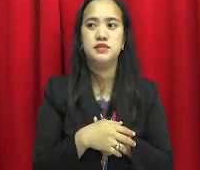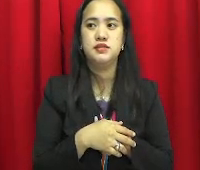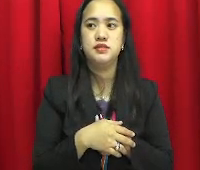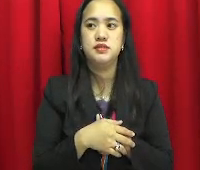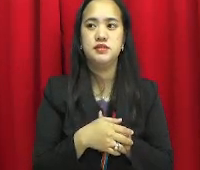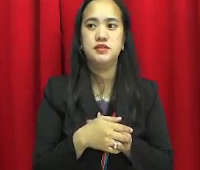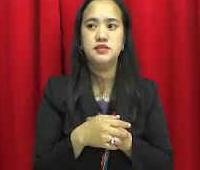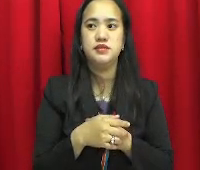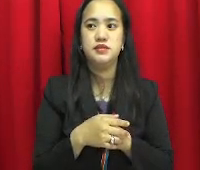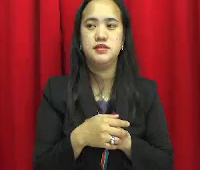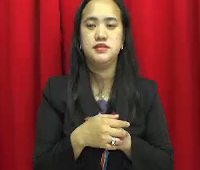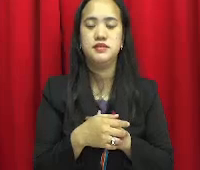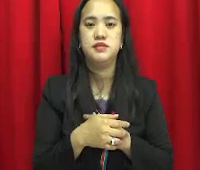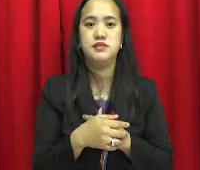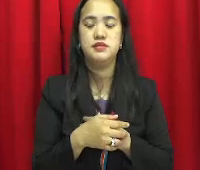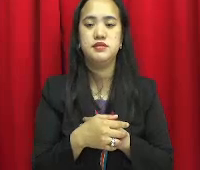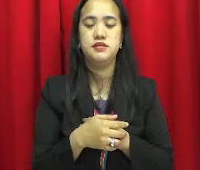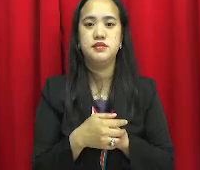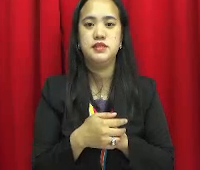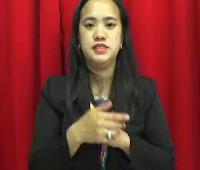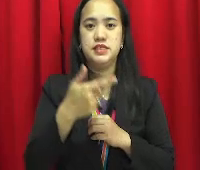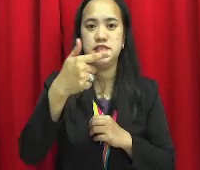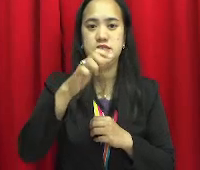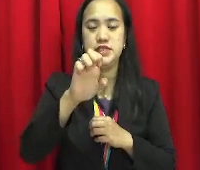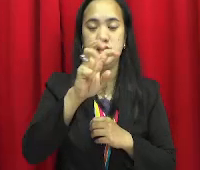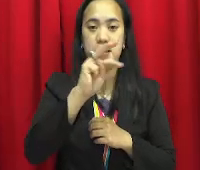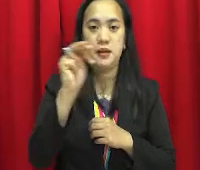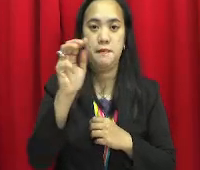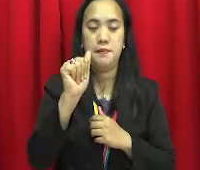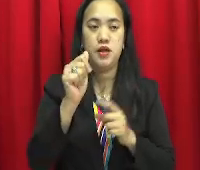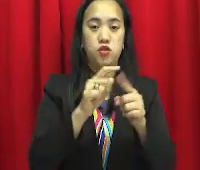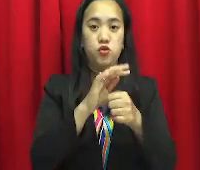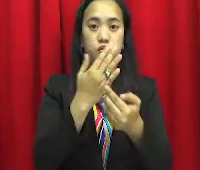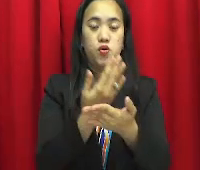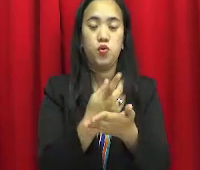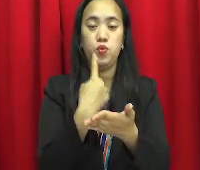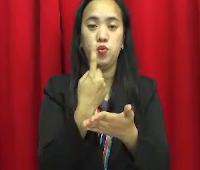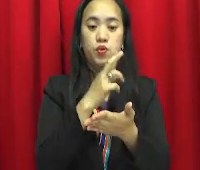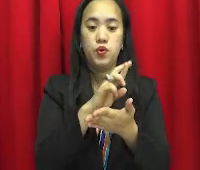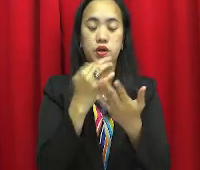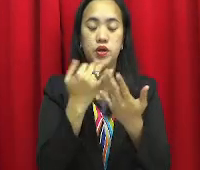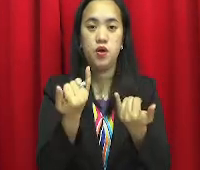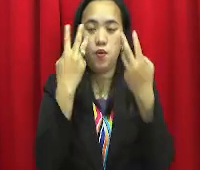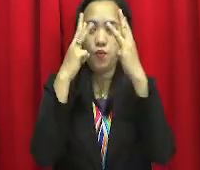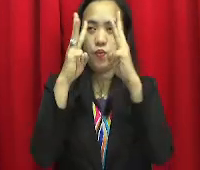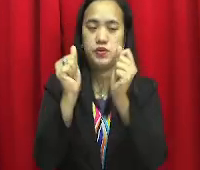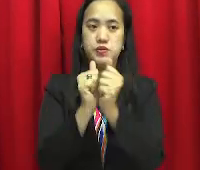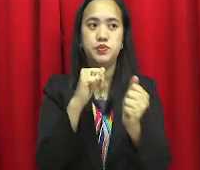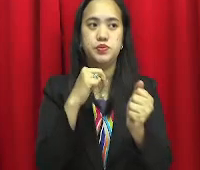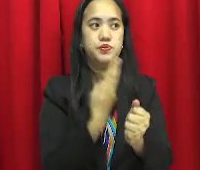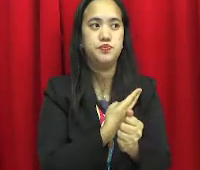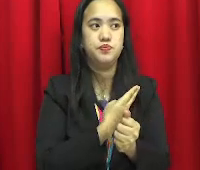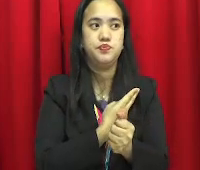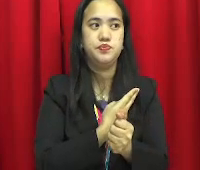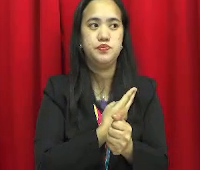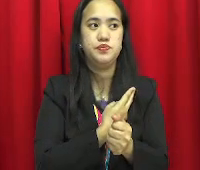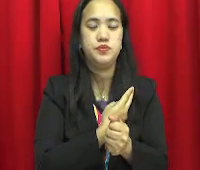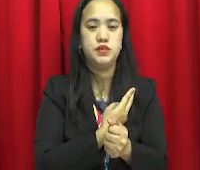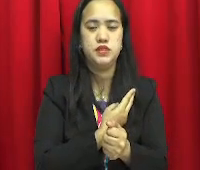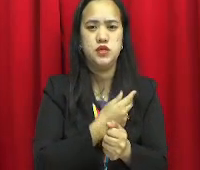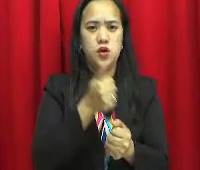oo. All right. And of course, sa mga kapatid na nandito, of course, asahan nyo na nakikita ko kayo